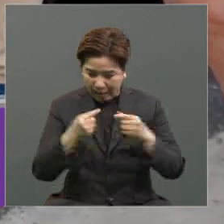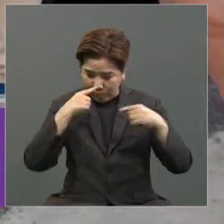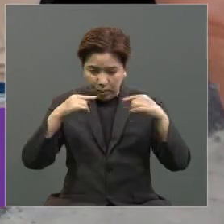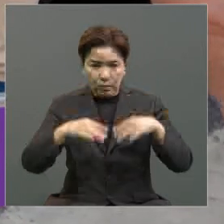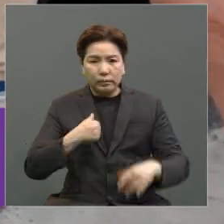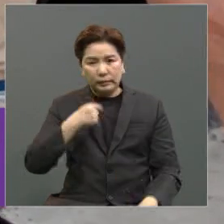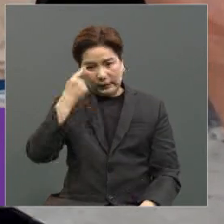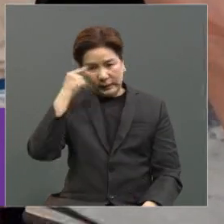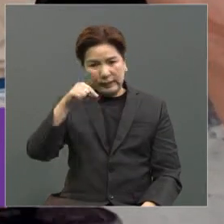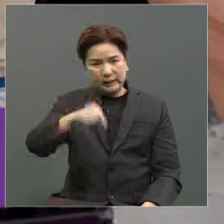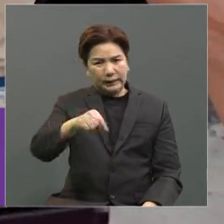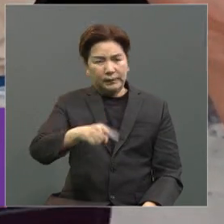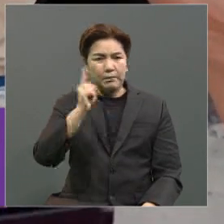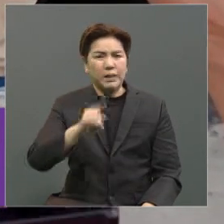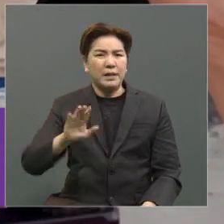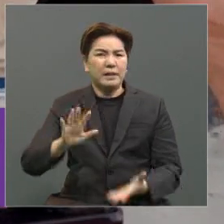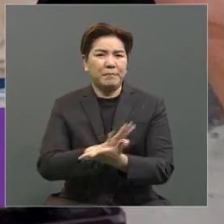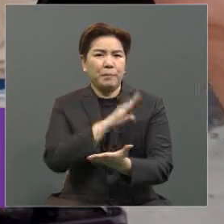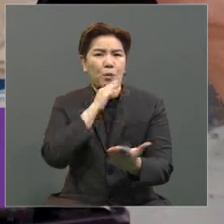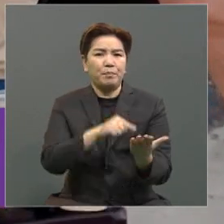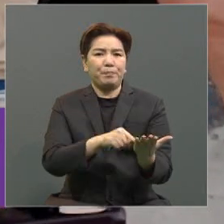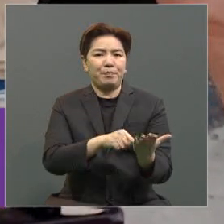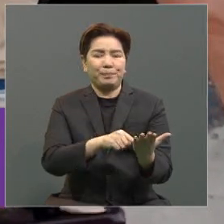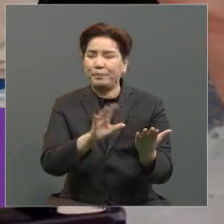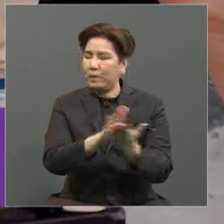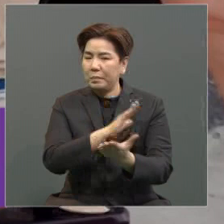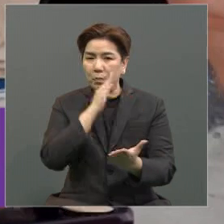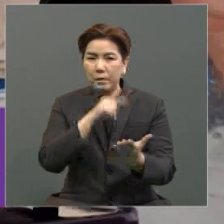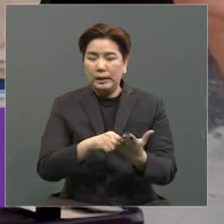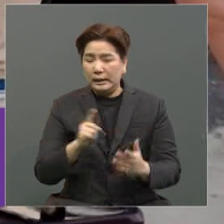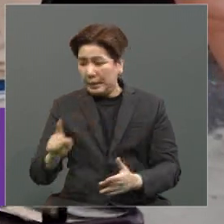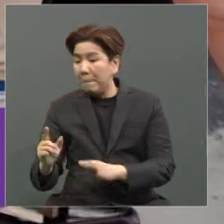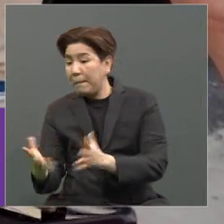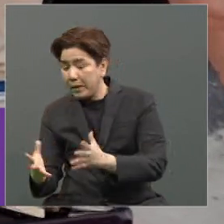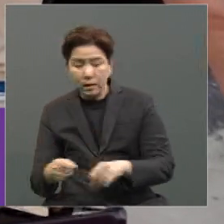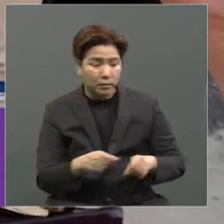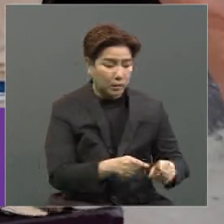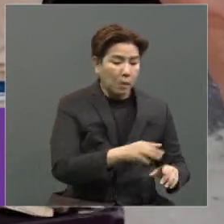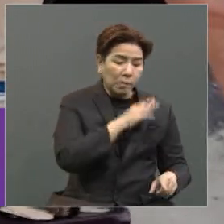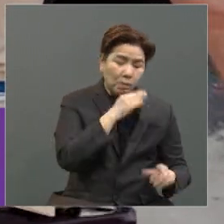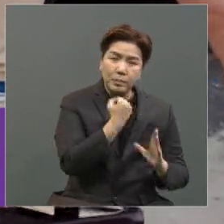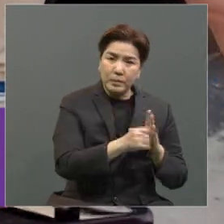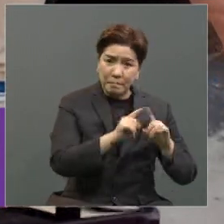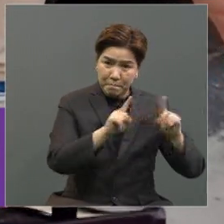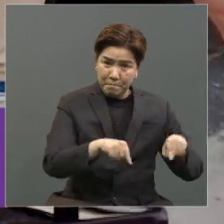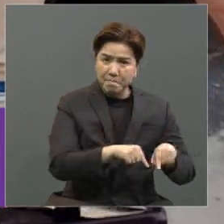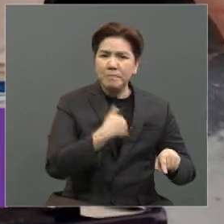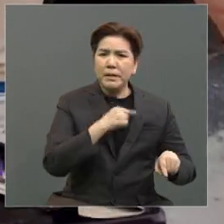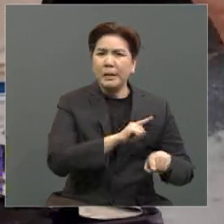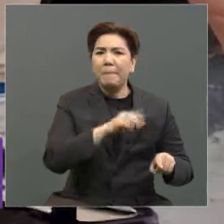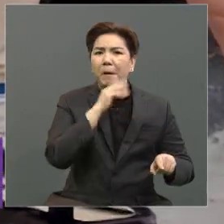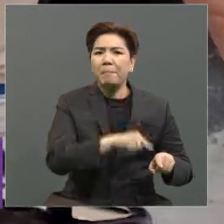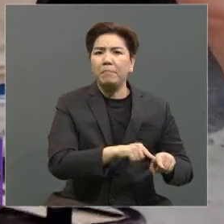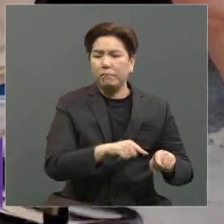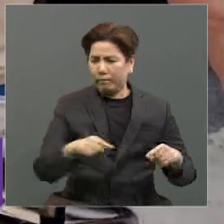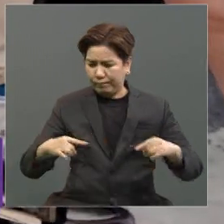ฉะนั้นสันนิษฐานได้ว่าเป็นเอกสารปลอมเท่ากับว่าอันนึงก็ไม่มีนี่ก็เถื่อนแน่นอนอีกอันมีใบแต่เป็นใบปลอม